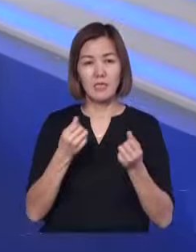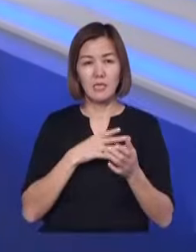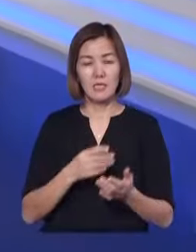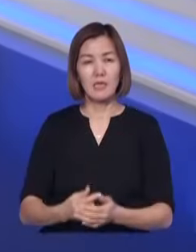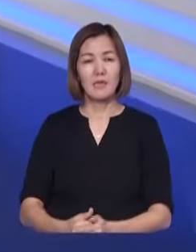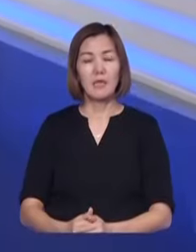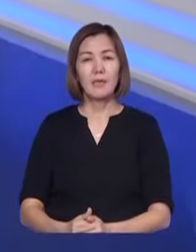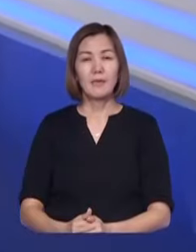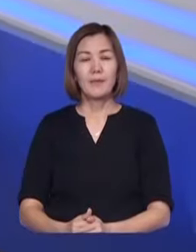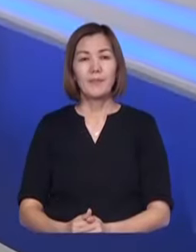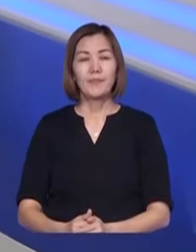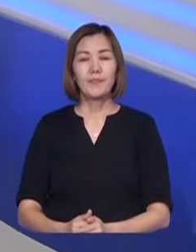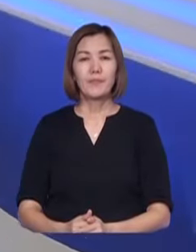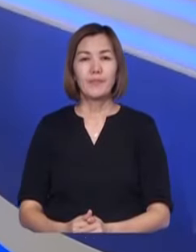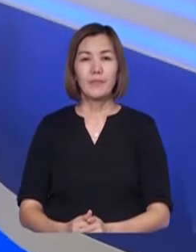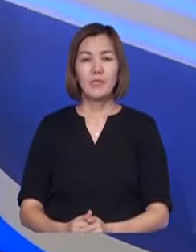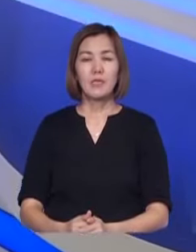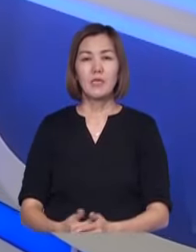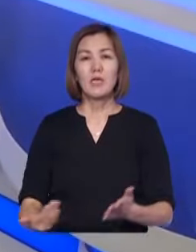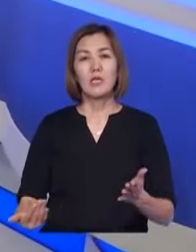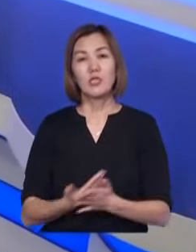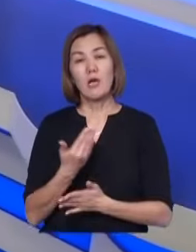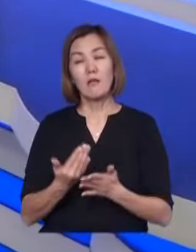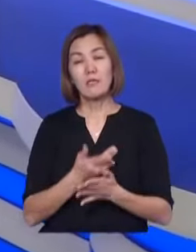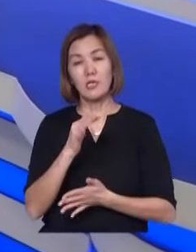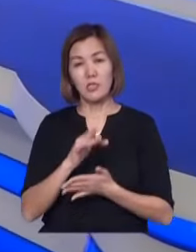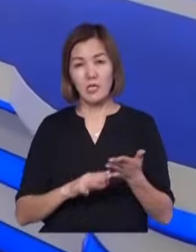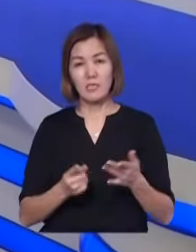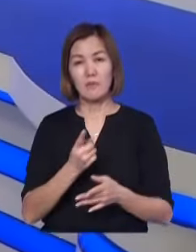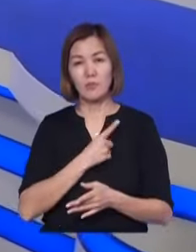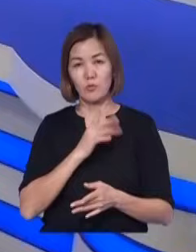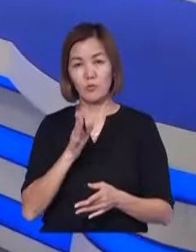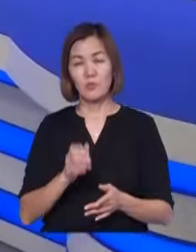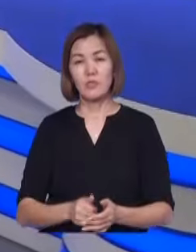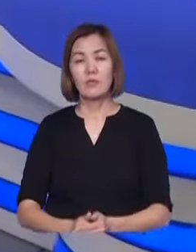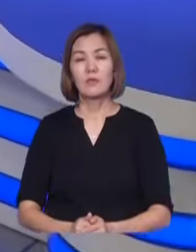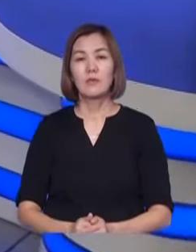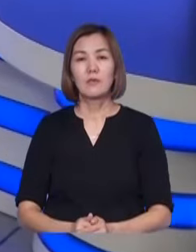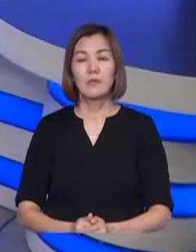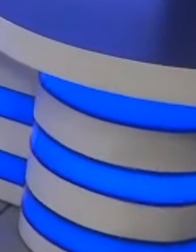Редакциямызға келіп түскен жаңалықтар легі осындай. Арнамыздан алыстамаңыз.